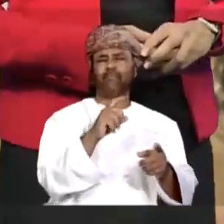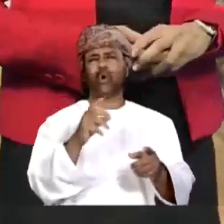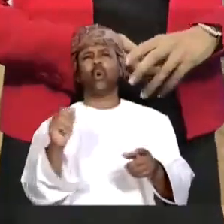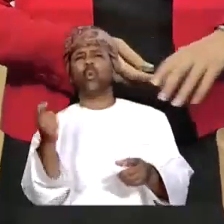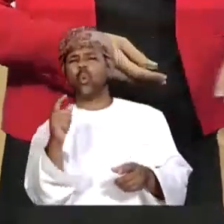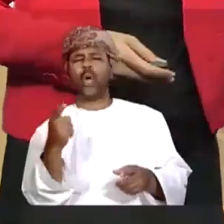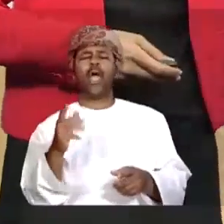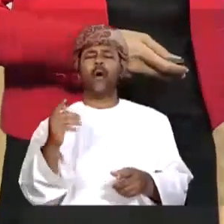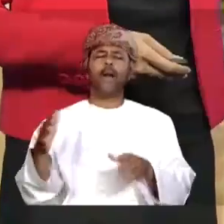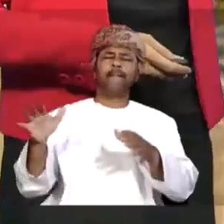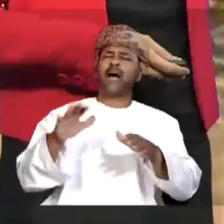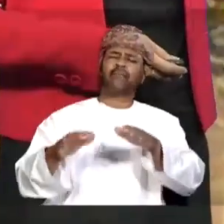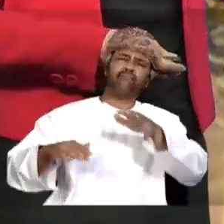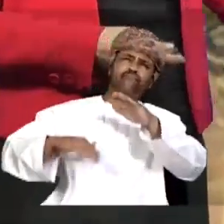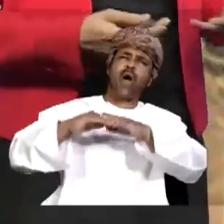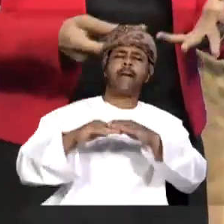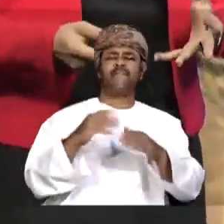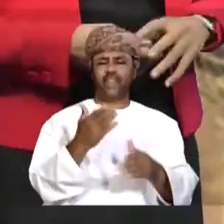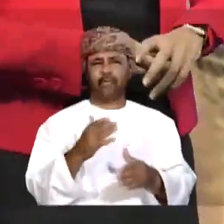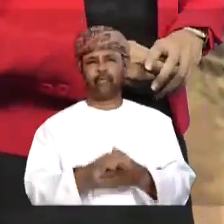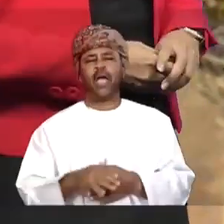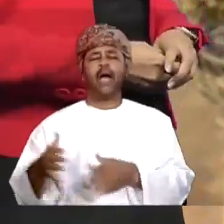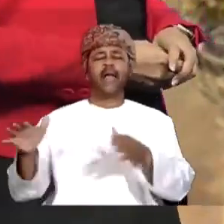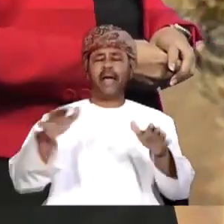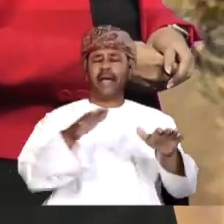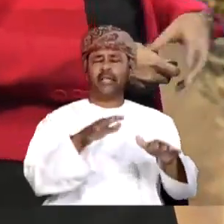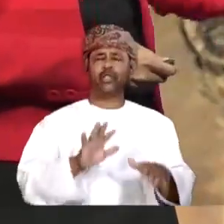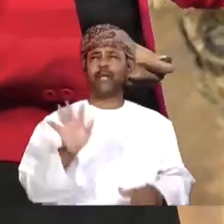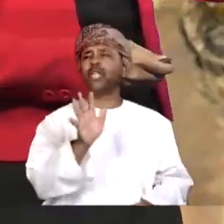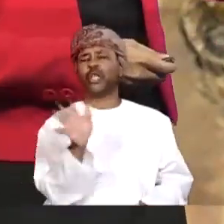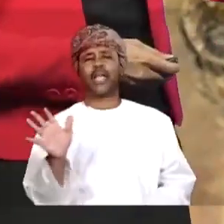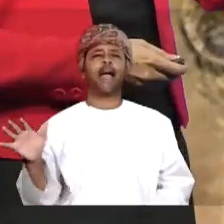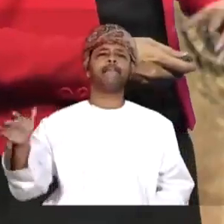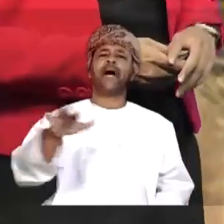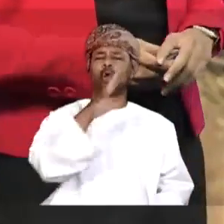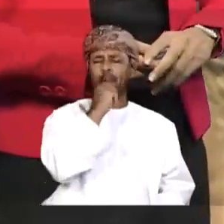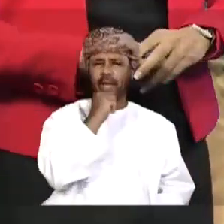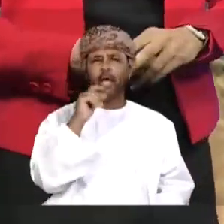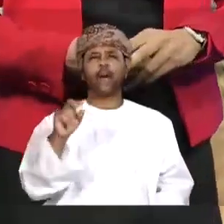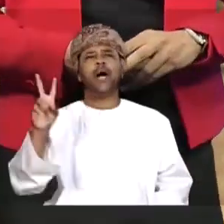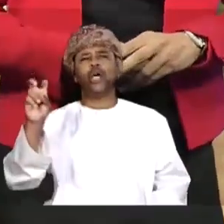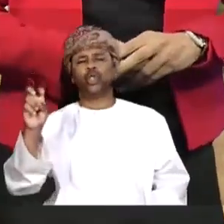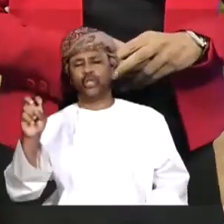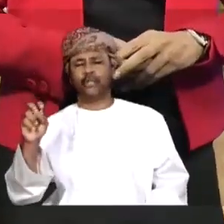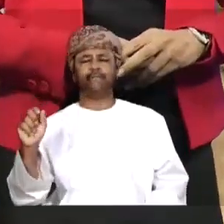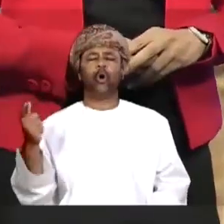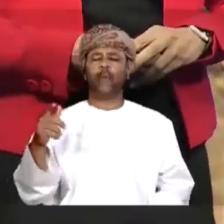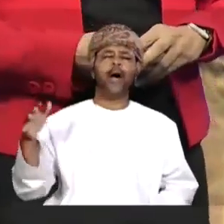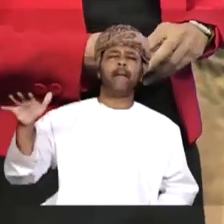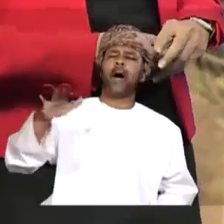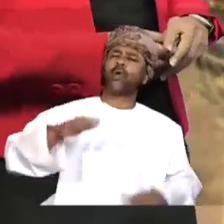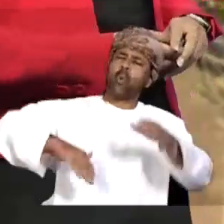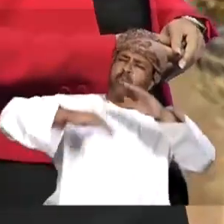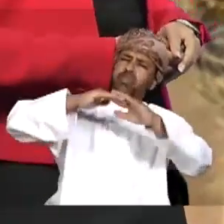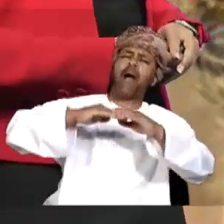الموج. سواحل السلطنة المطلة على بحر عمان تشهد رياح شمالية شرقية نشطة السرعة بحدود 20 عقدة، بالتالي البحر هائج